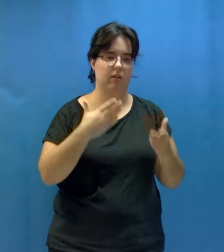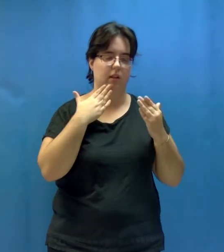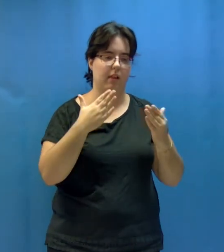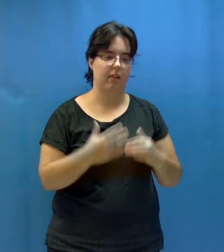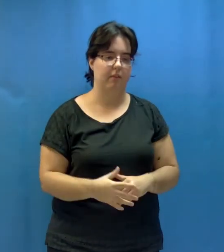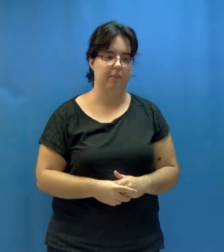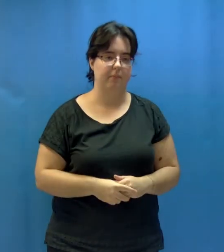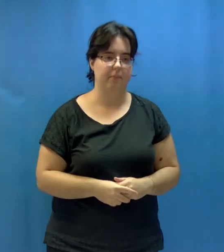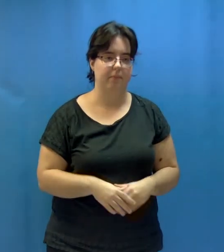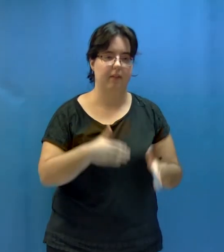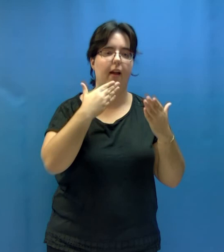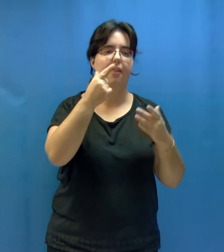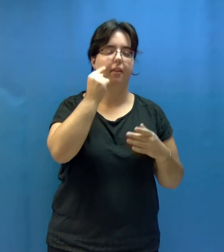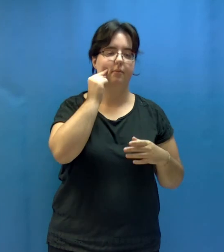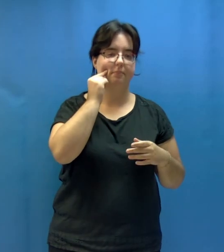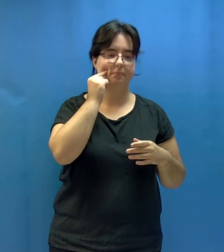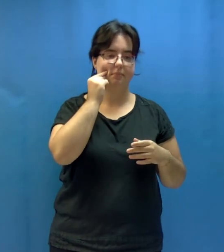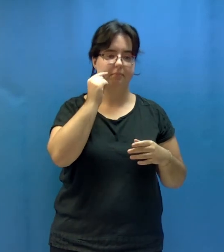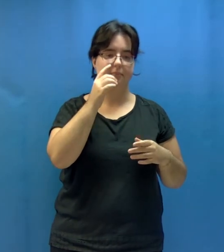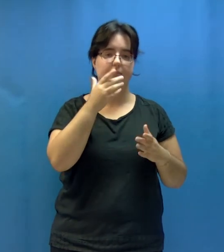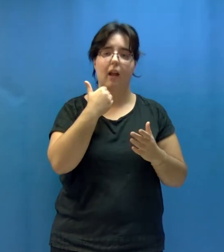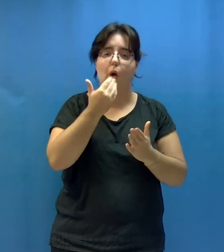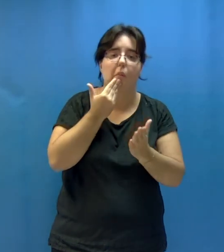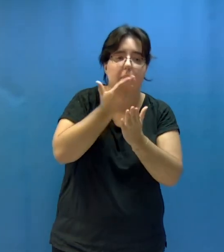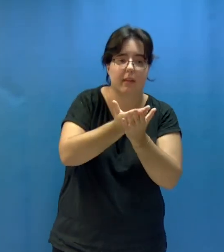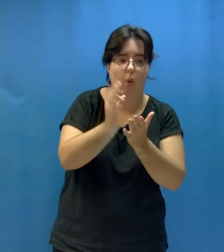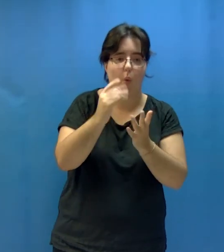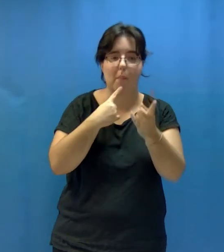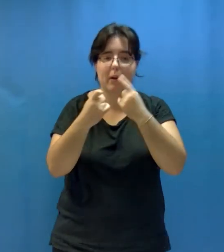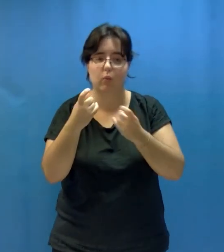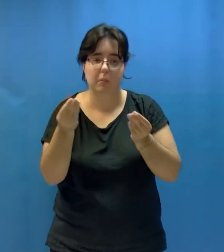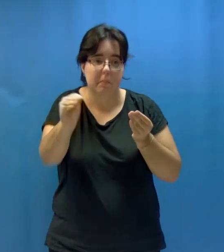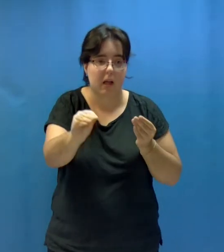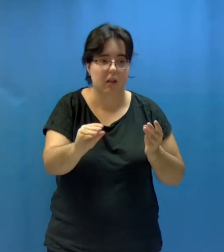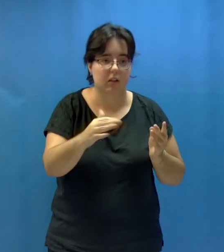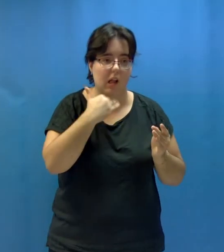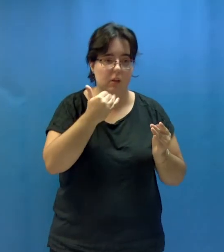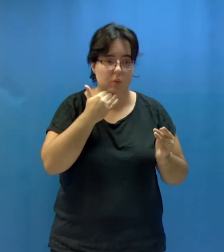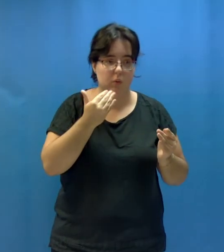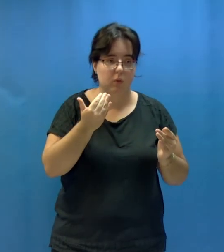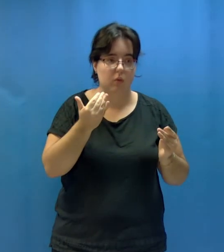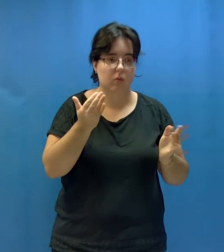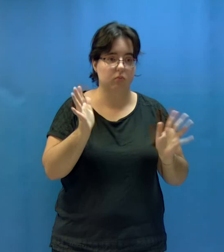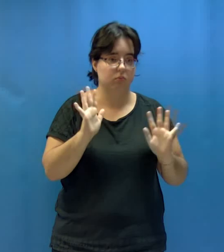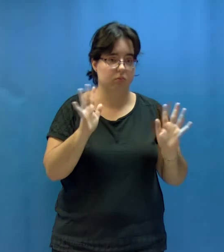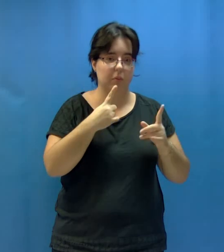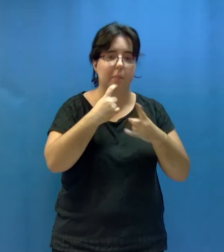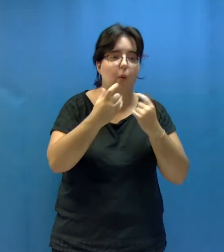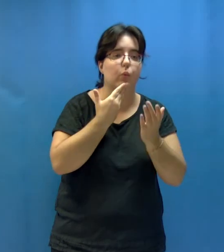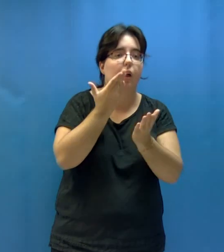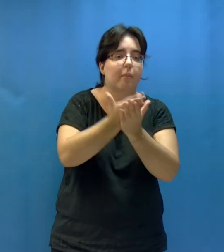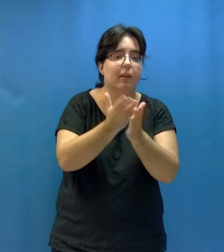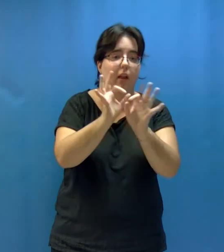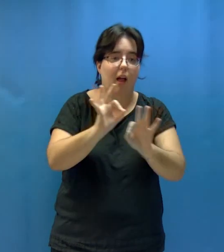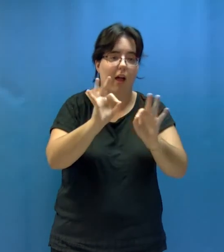gràcies, senyora Brancal. Algun prec o pregunta més? No? Pues no hi ha més precs ni preguntes, s'alça